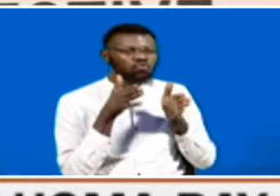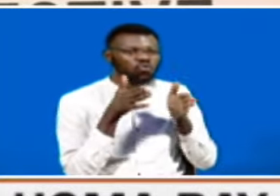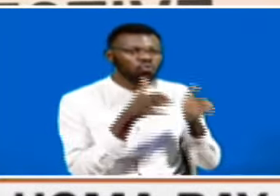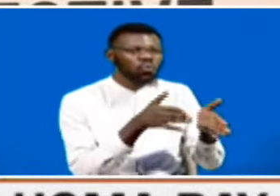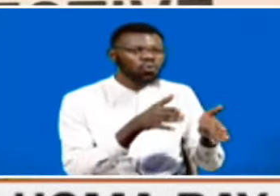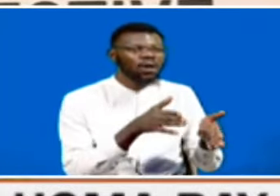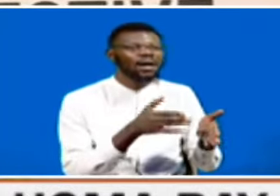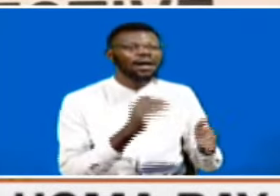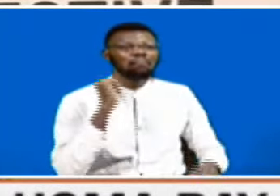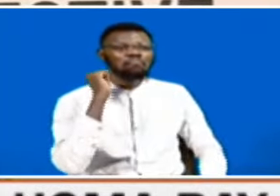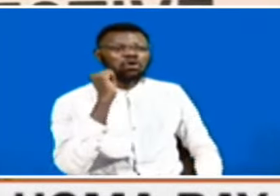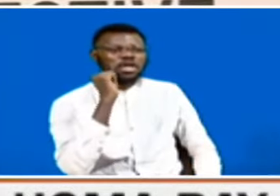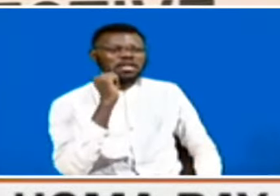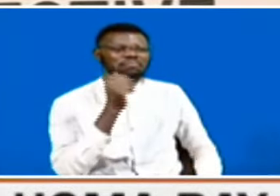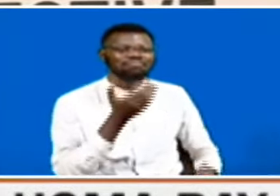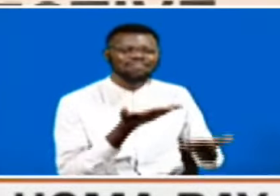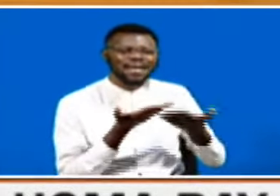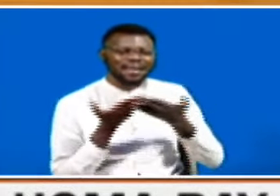kwa wanasiasa.